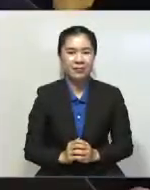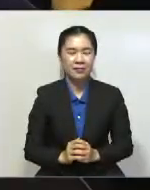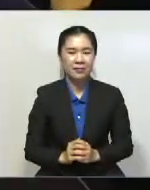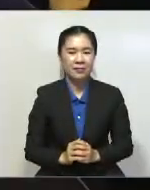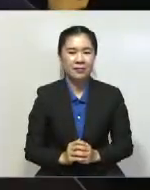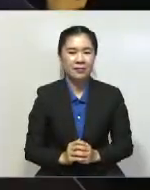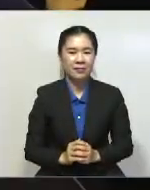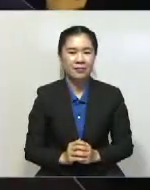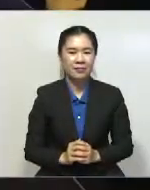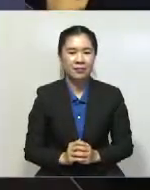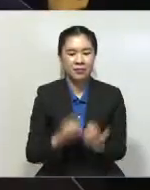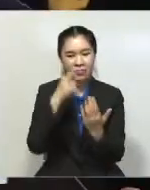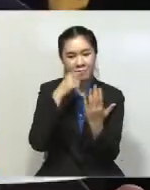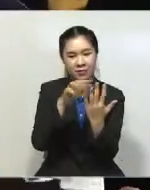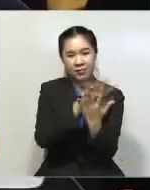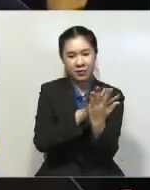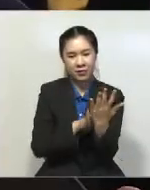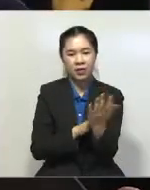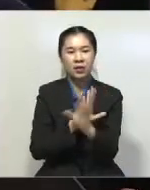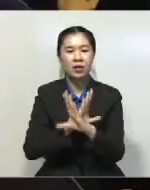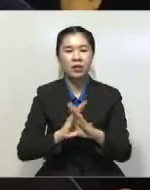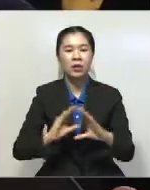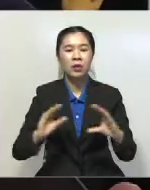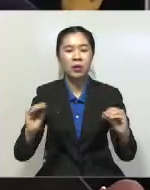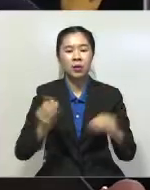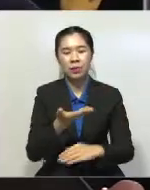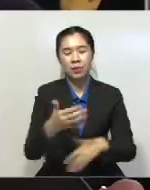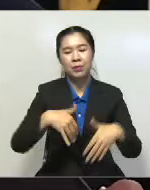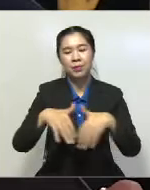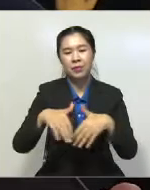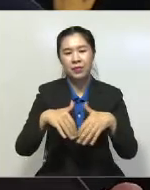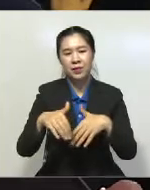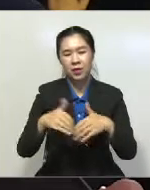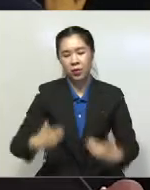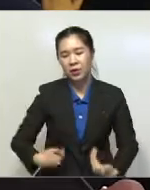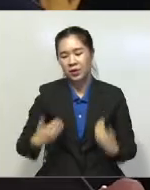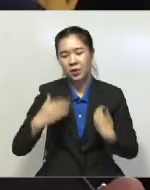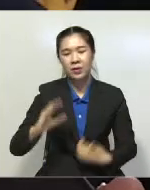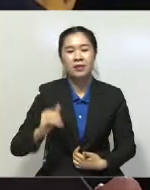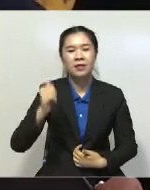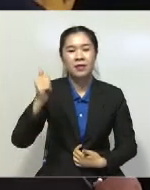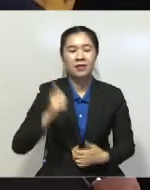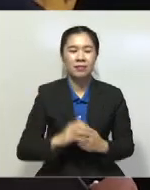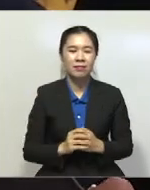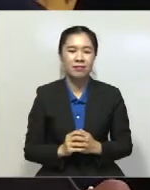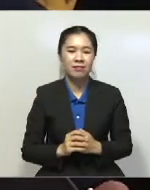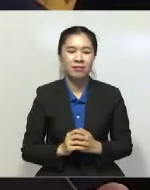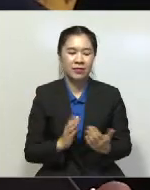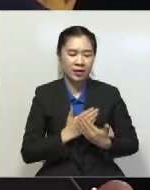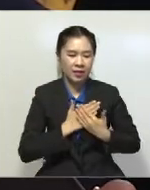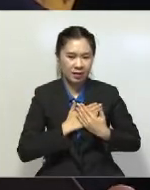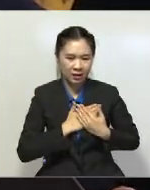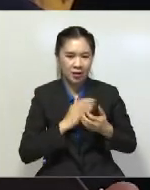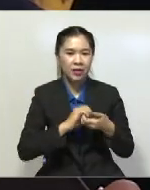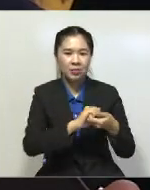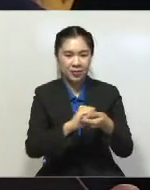อยากขอให้ประเทศชาติมีความสงบแล้วก็ประชาชนอยู่ดีกินดีอย่าเดี๋ยวให้ประชาชนรักใคร่กันป